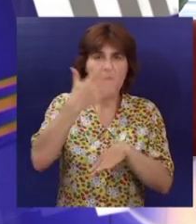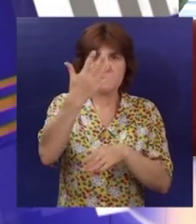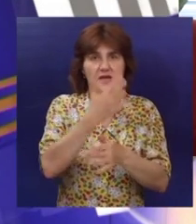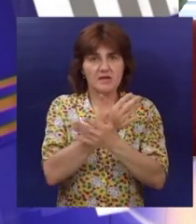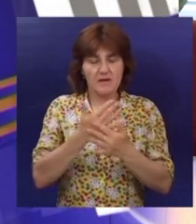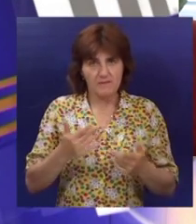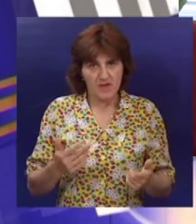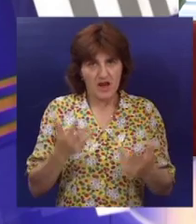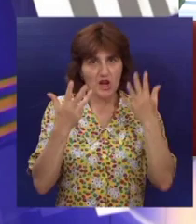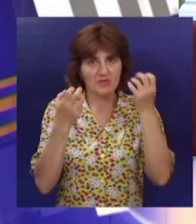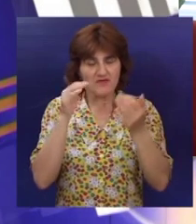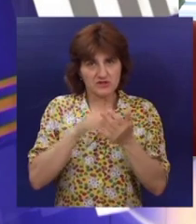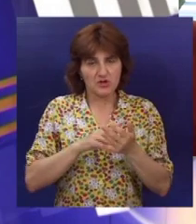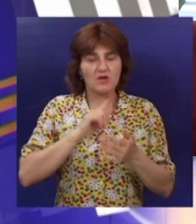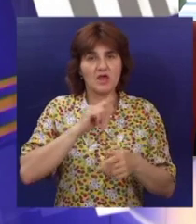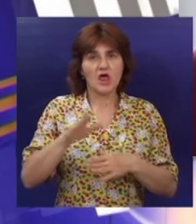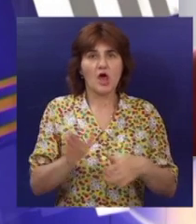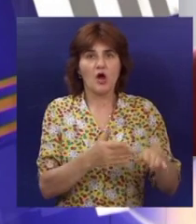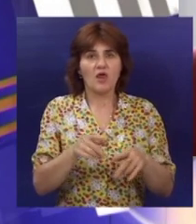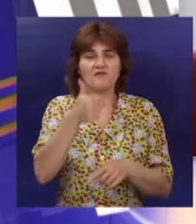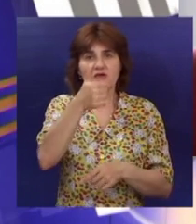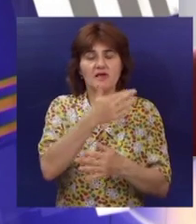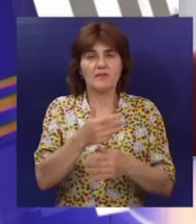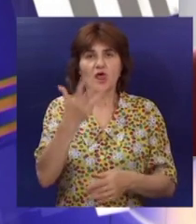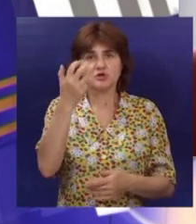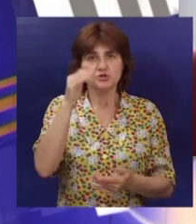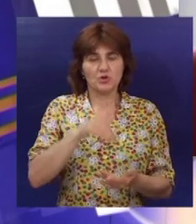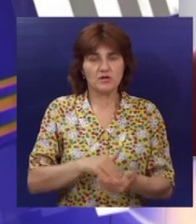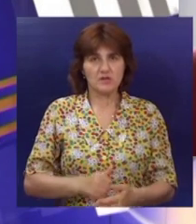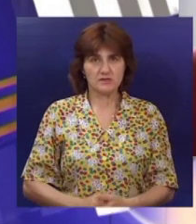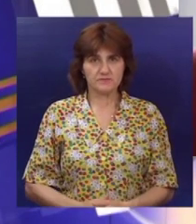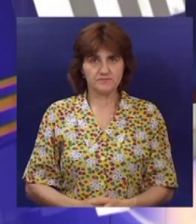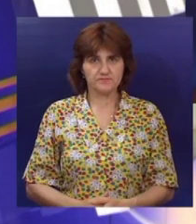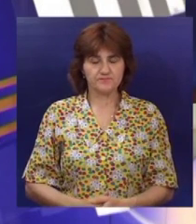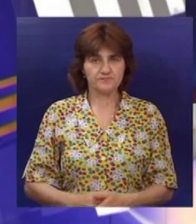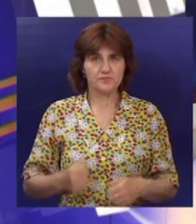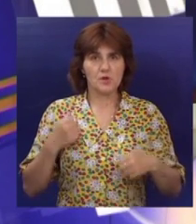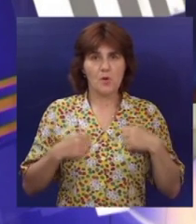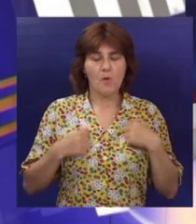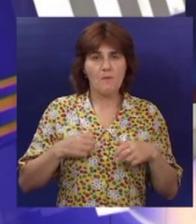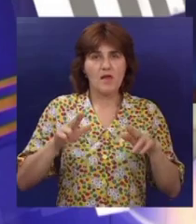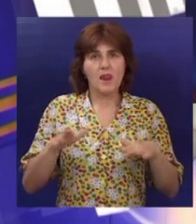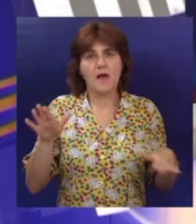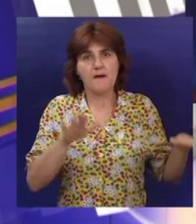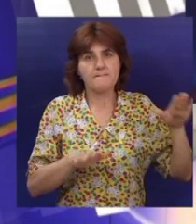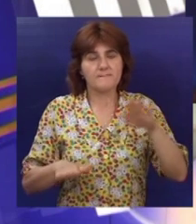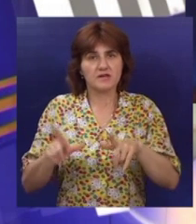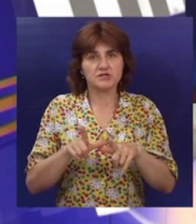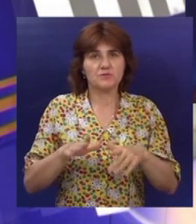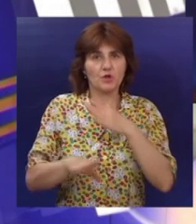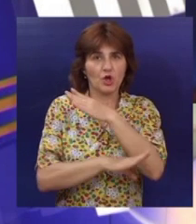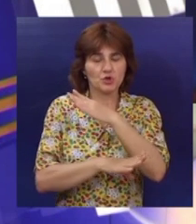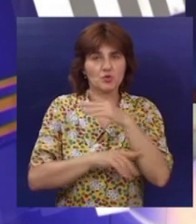i 900.000 dinara, a Kolevka 1 milion i 400.000 dinara. Kupanje na bazenima u Dudovoj šumi i na